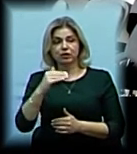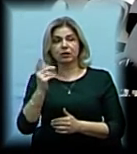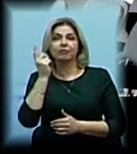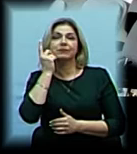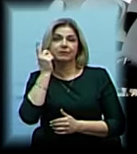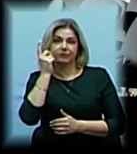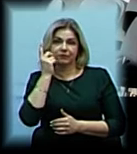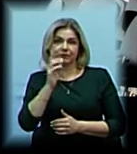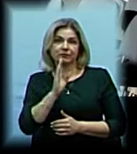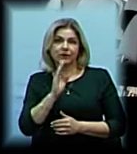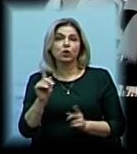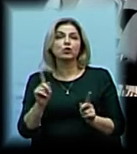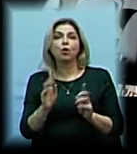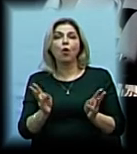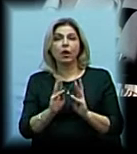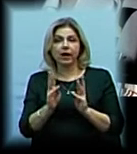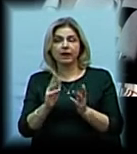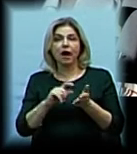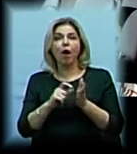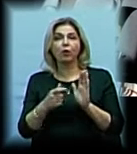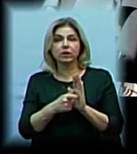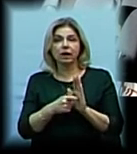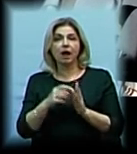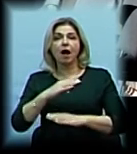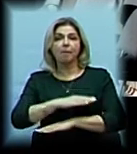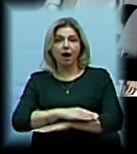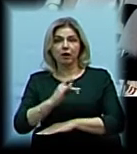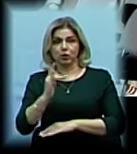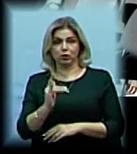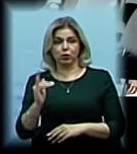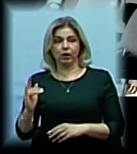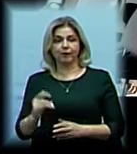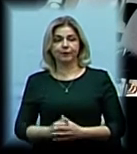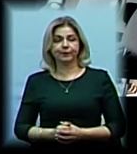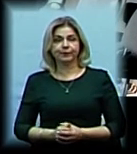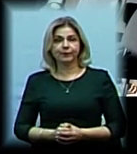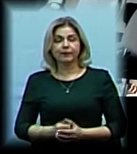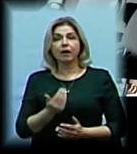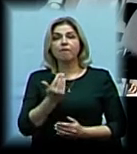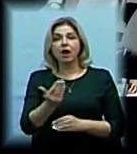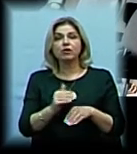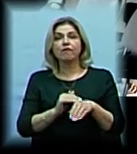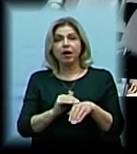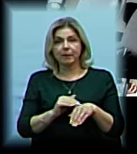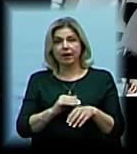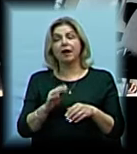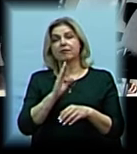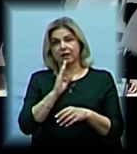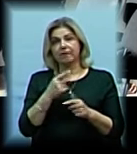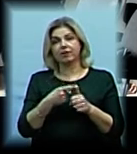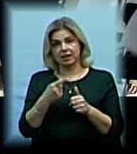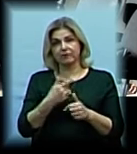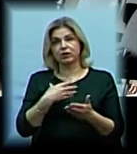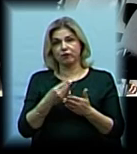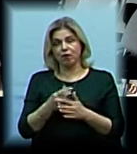этаж. Что именно горит? Горит аудитория, парты и стулья. Ваша фамилия, пожалуйста? Меша.